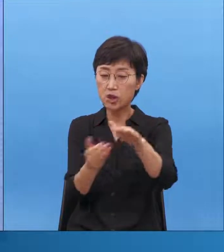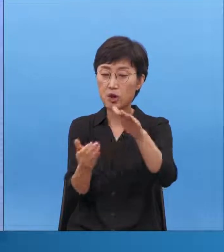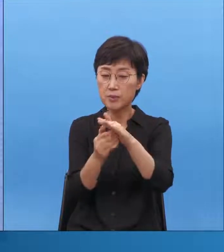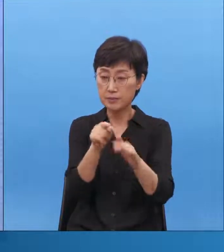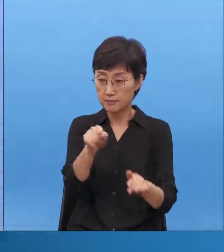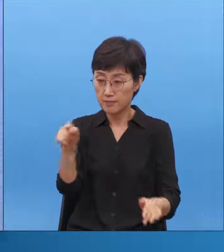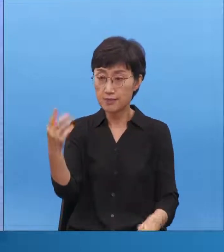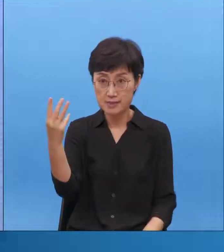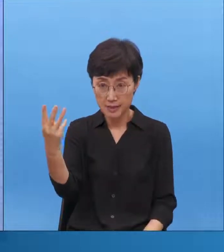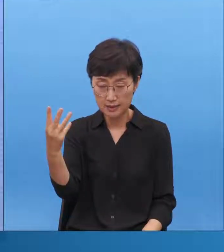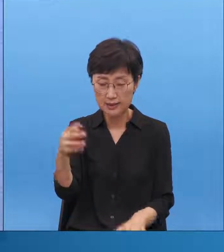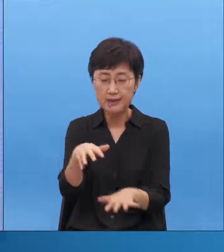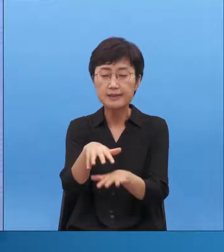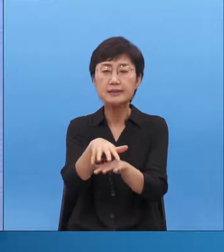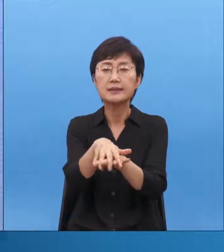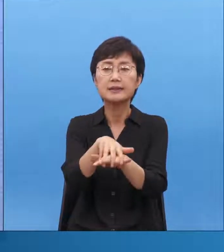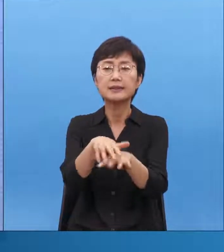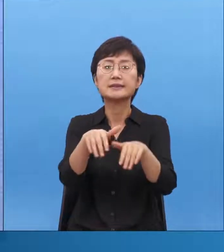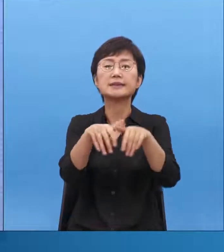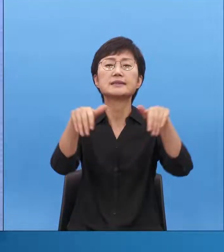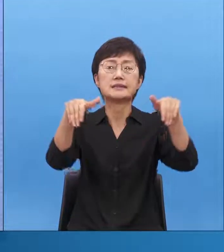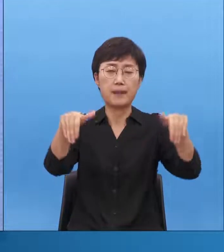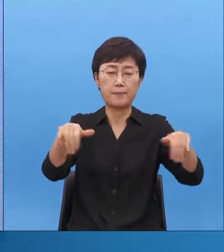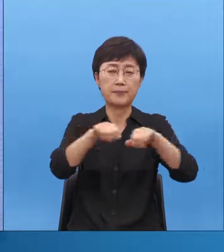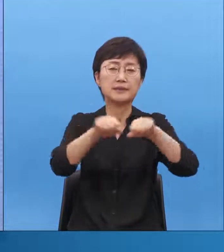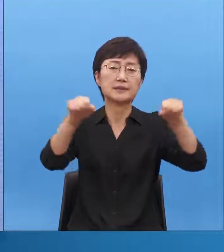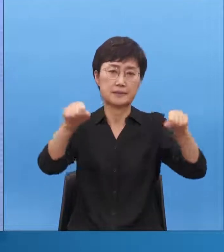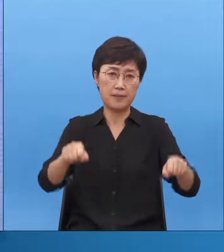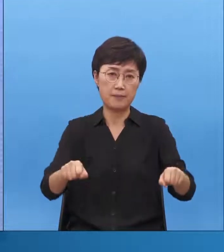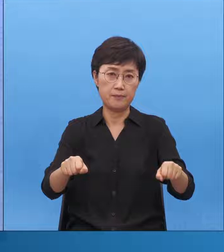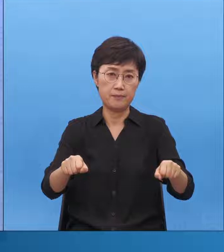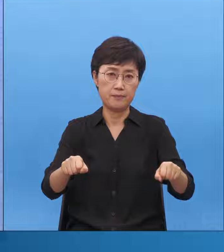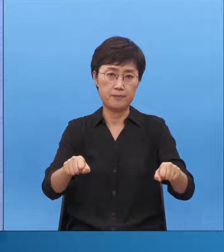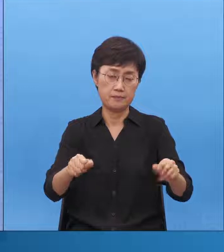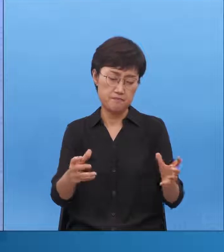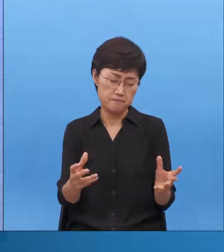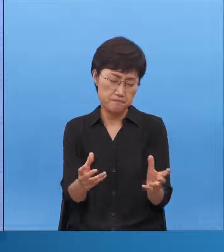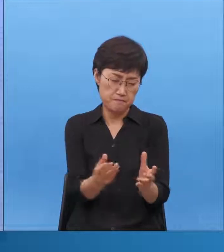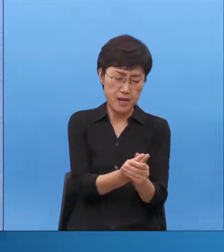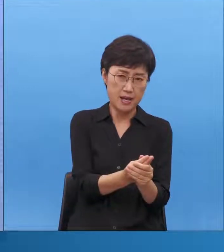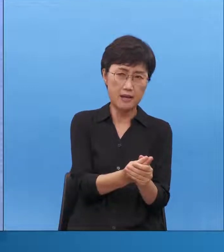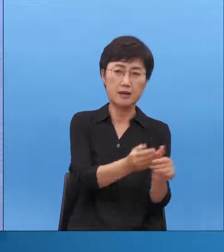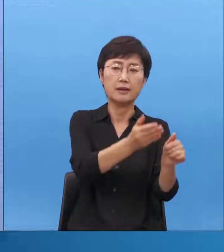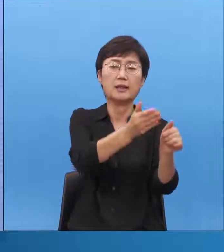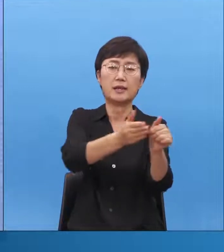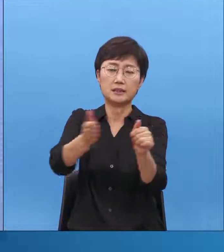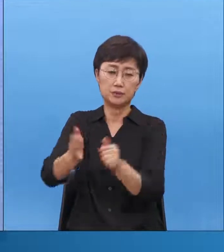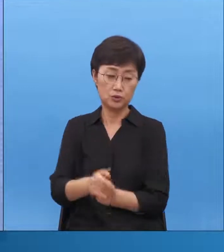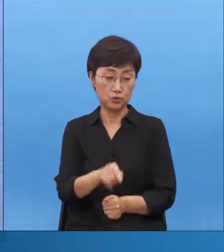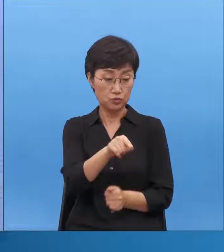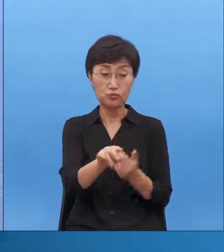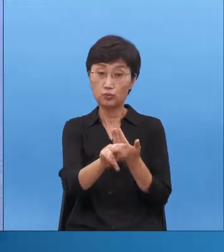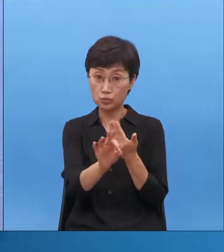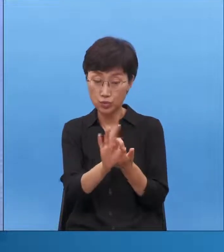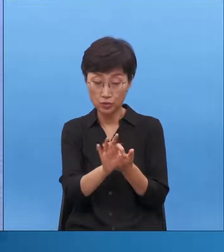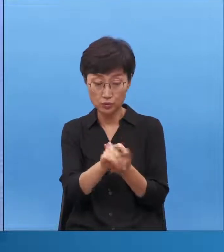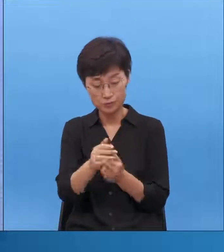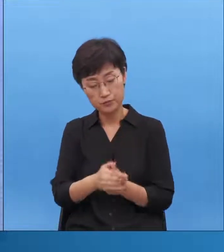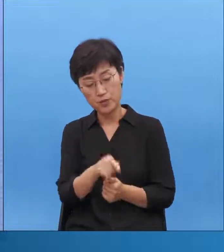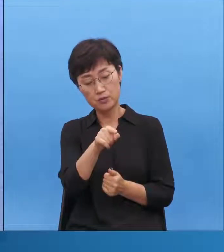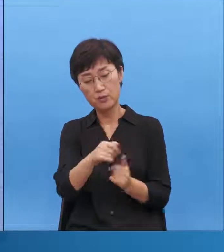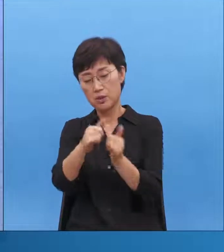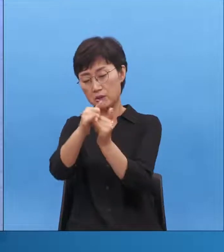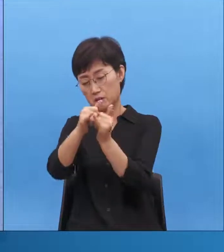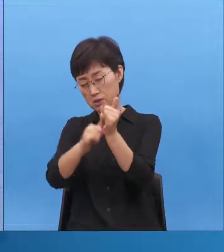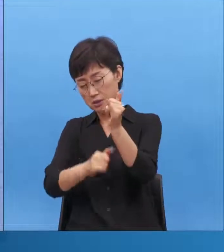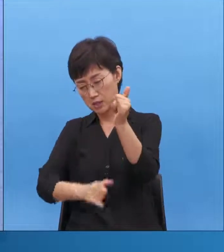Healing Summit at the church. 그러면 역사에 처음 있는 교회 돼요. Just do that and then you can become that historic church. 우리도 그렇게 하세요. And us, we